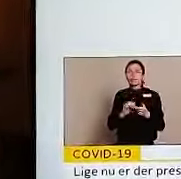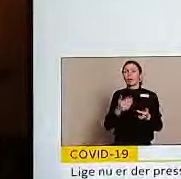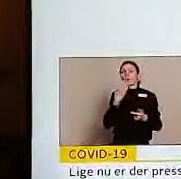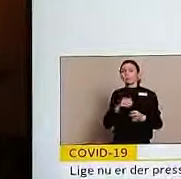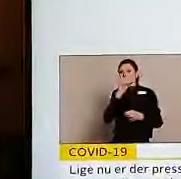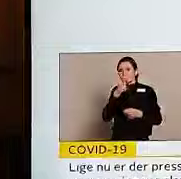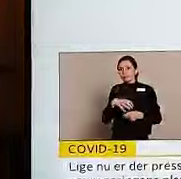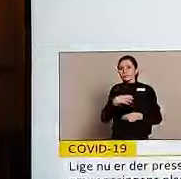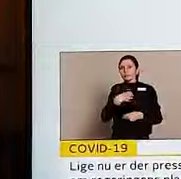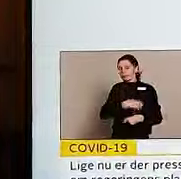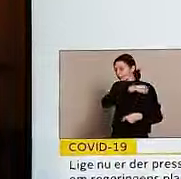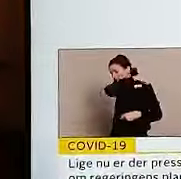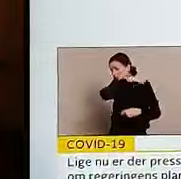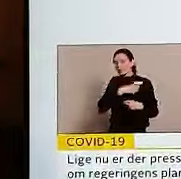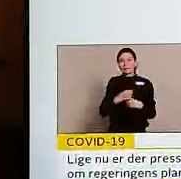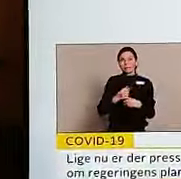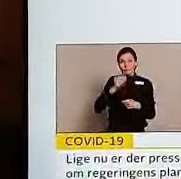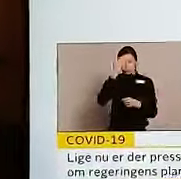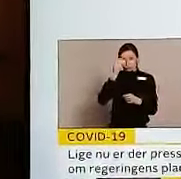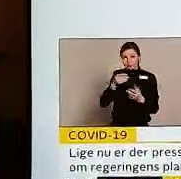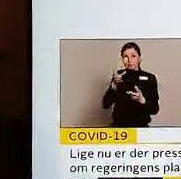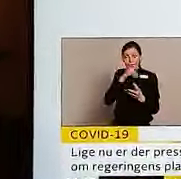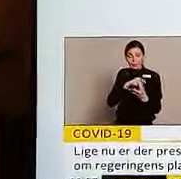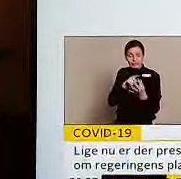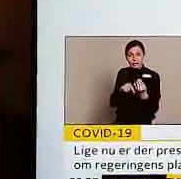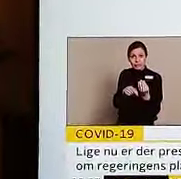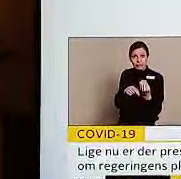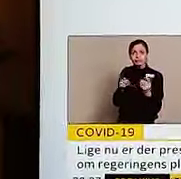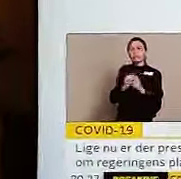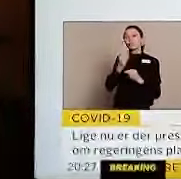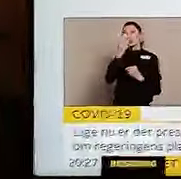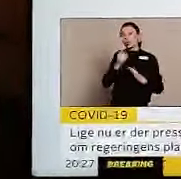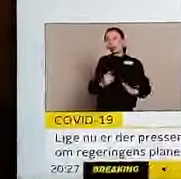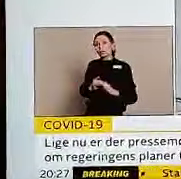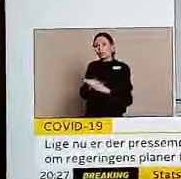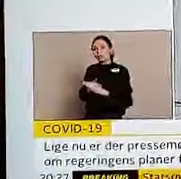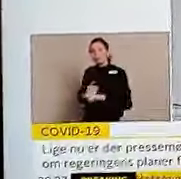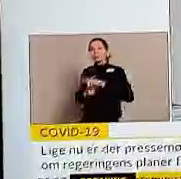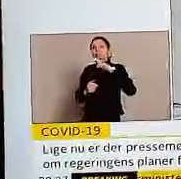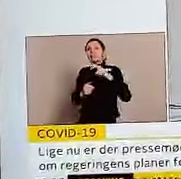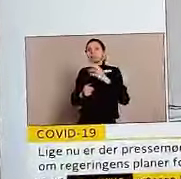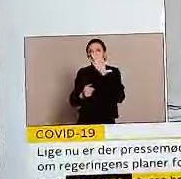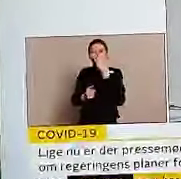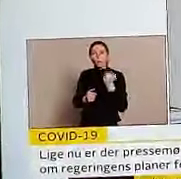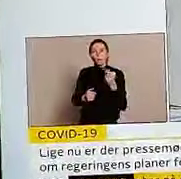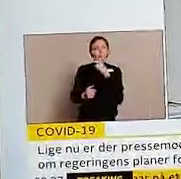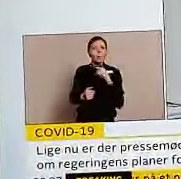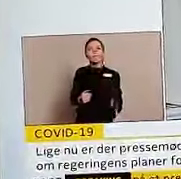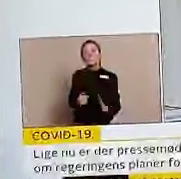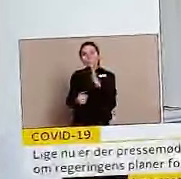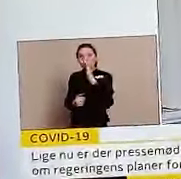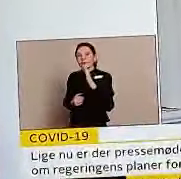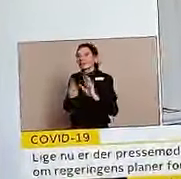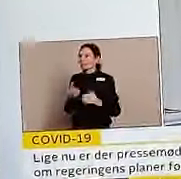للشعب الدنماركي من حكومتهم، هذا يعني أهم وأبرز